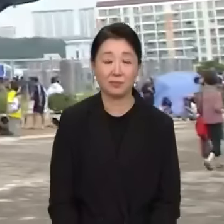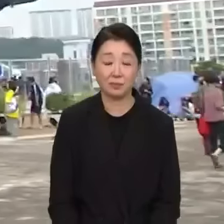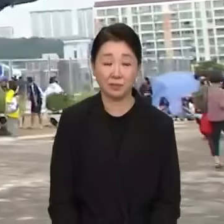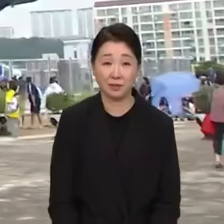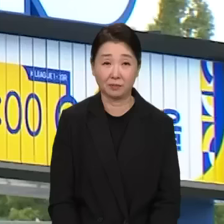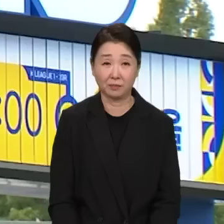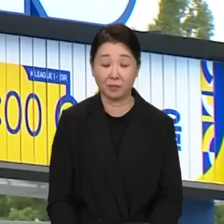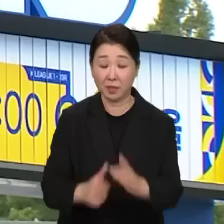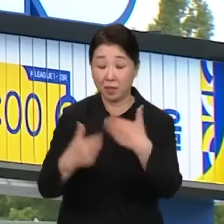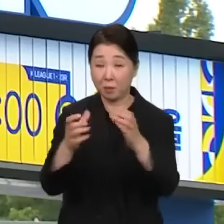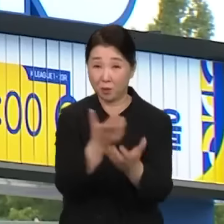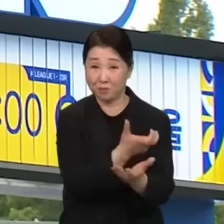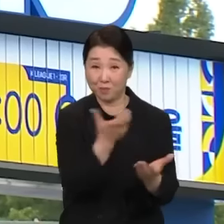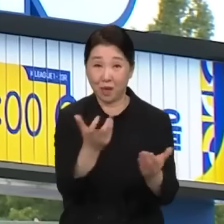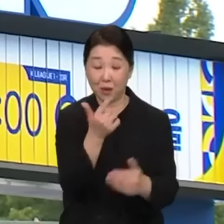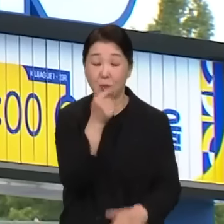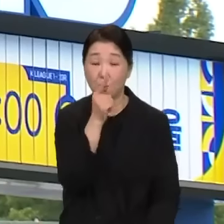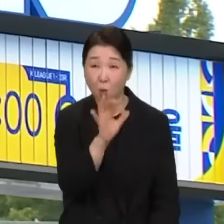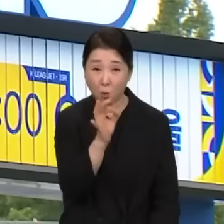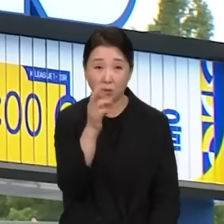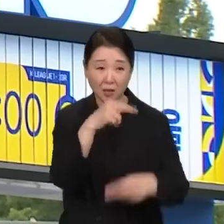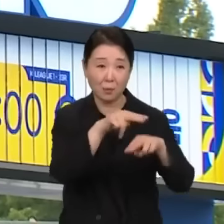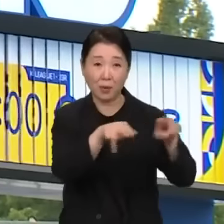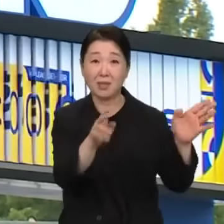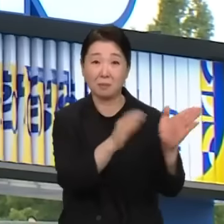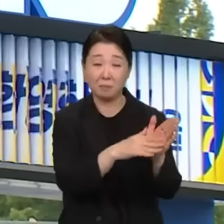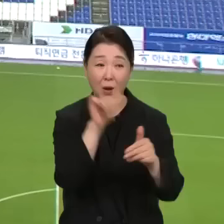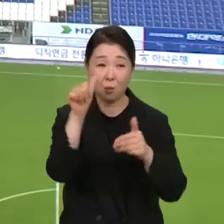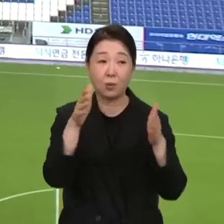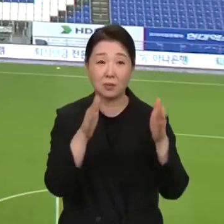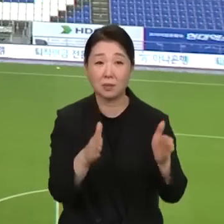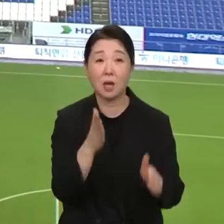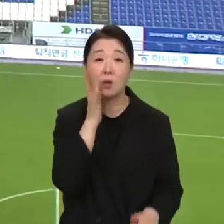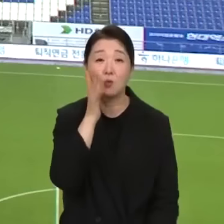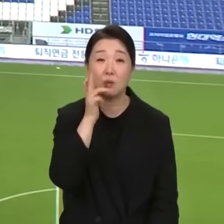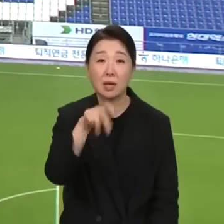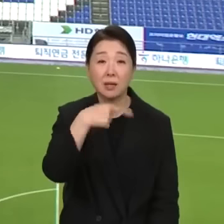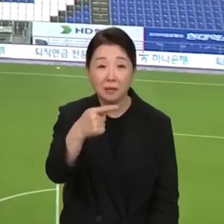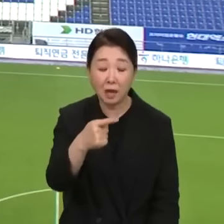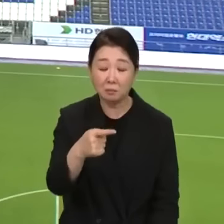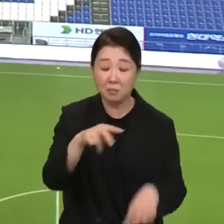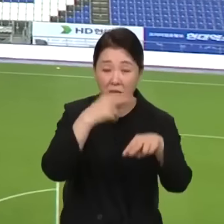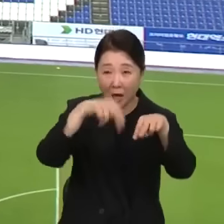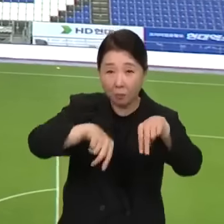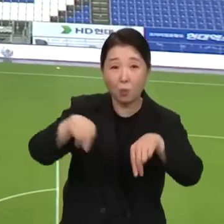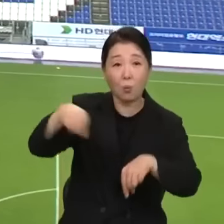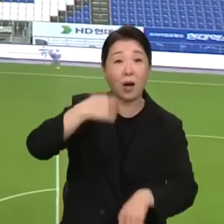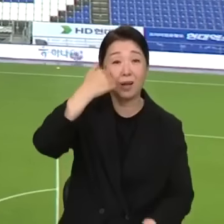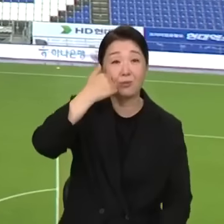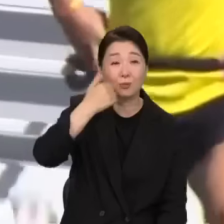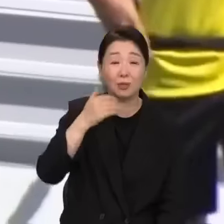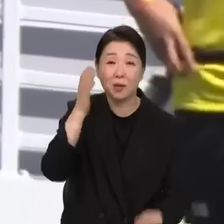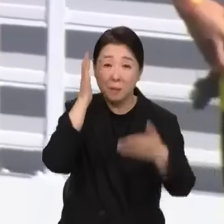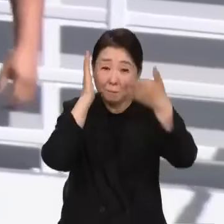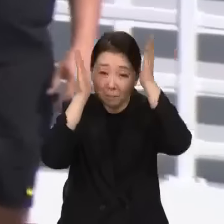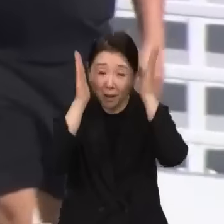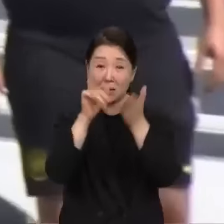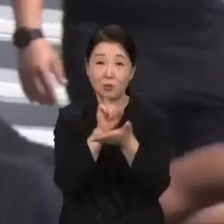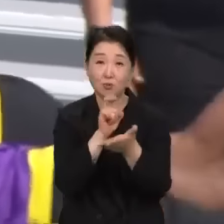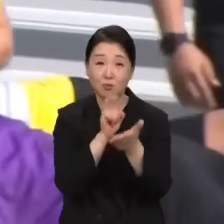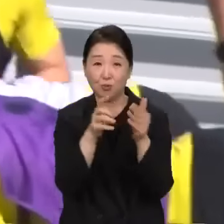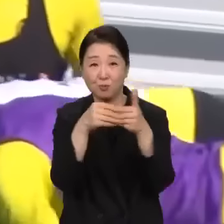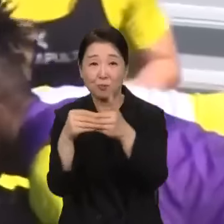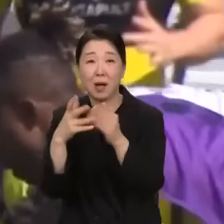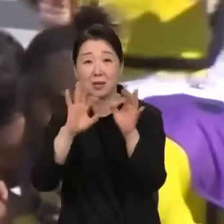대표팀으로 떠난 홍명보 감독과의 계약을 해지한 지 닷새째. 울산의 다음 사령탑은 누가 될까요? 말레이시아 축구를